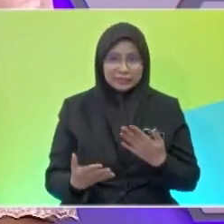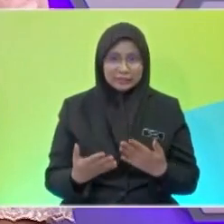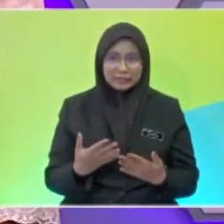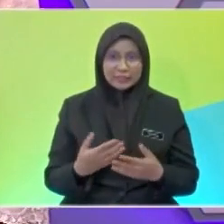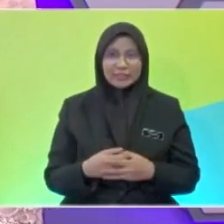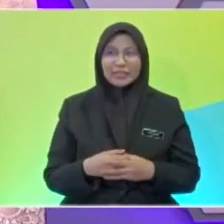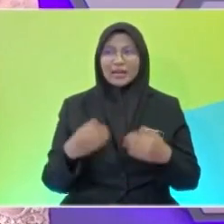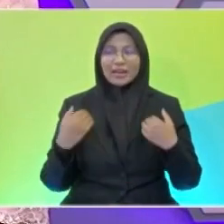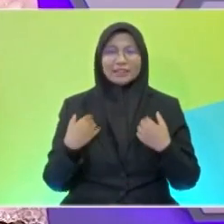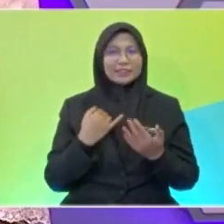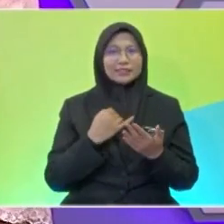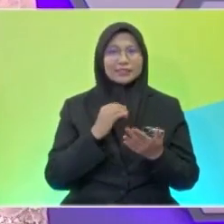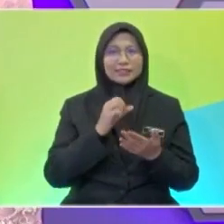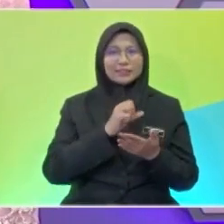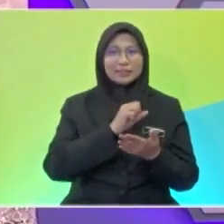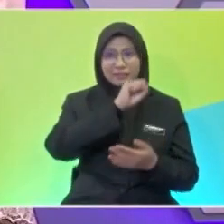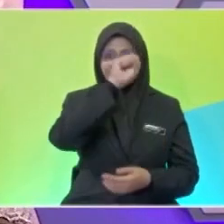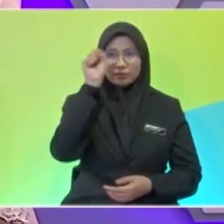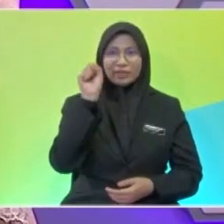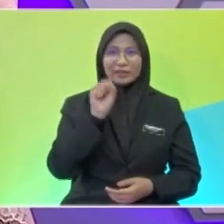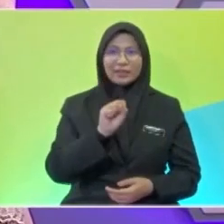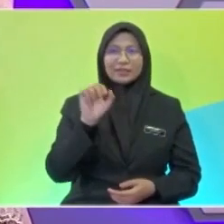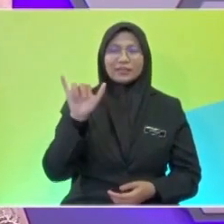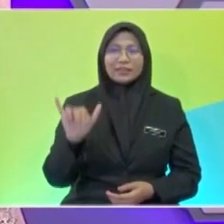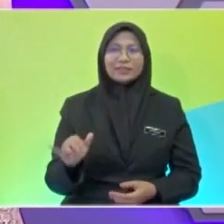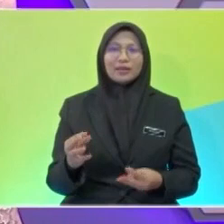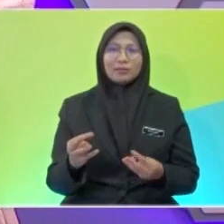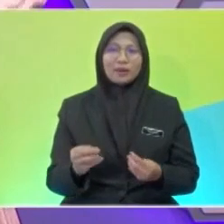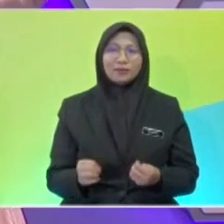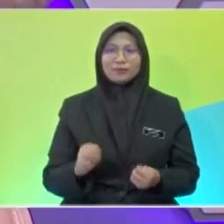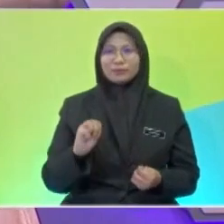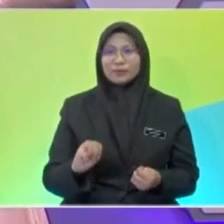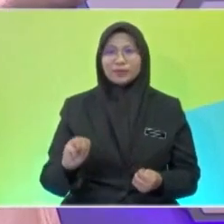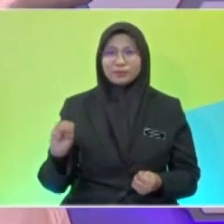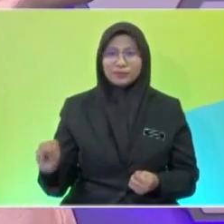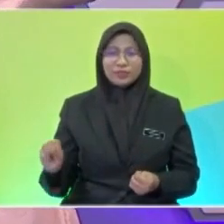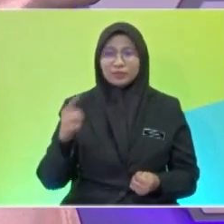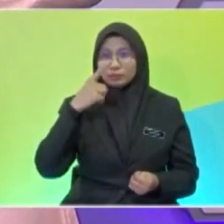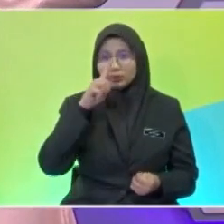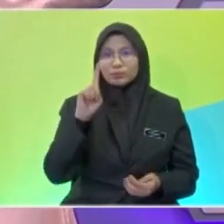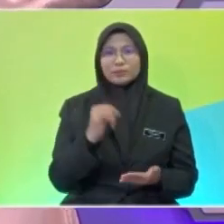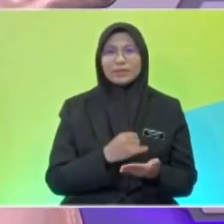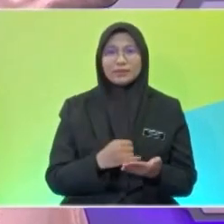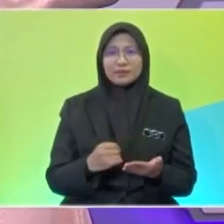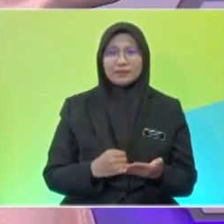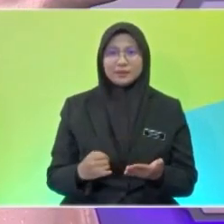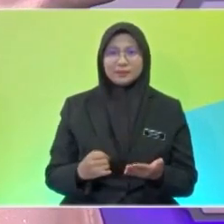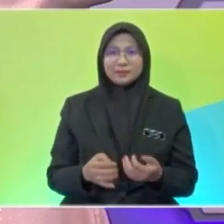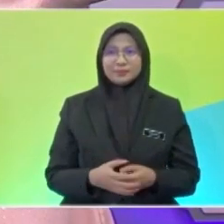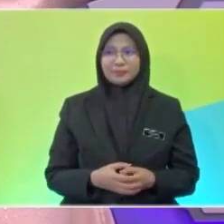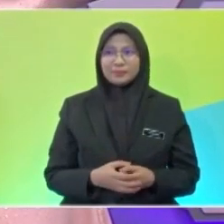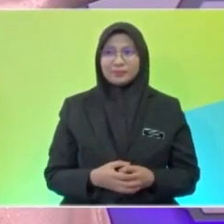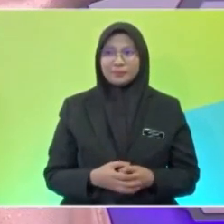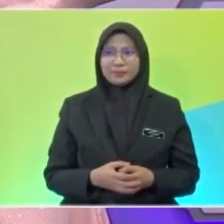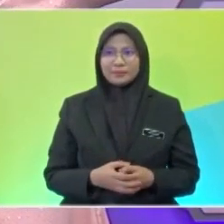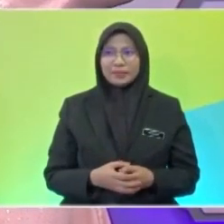menjangkau bentuk soal dan dalam SPM di Minto calon untuk melakar jadi dalam soal dan ini